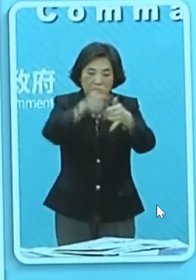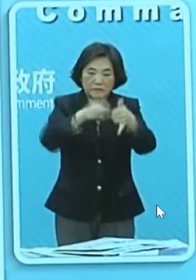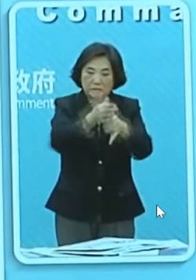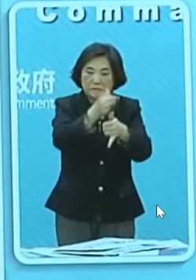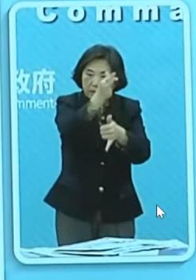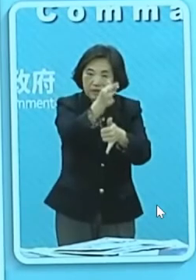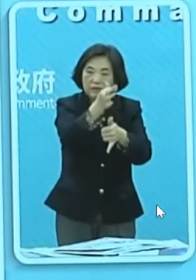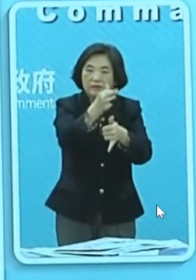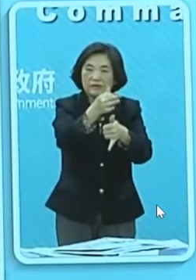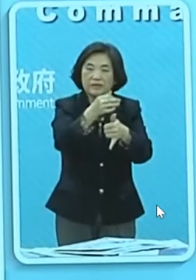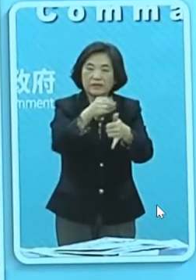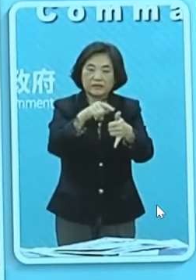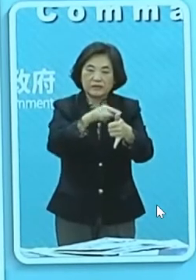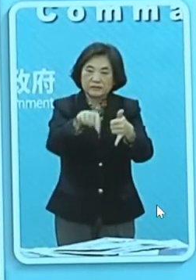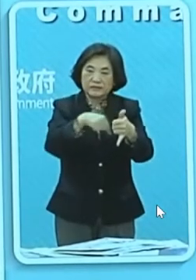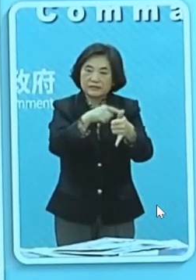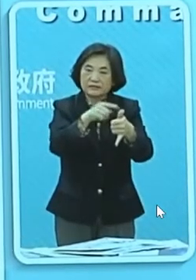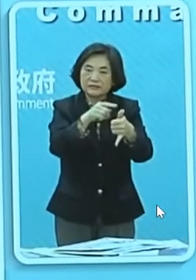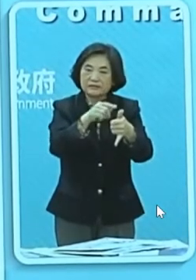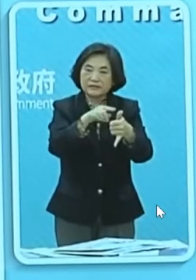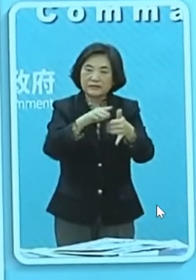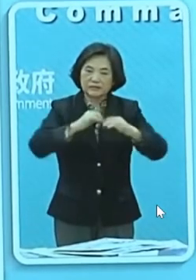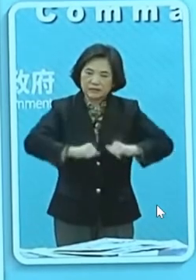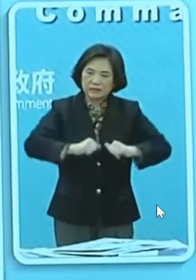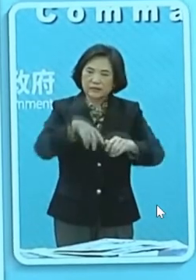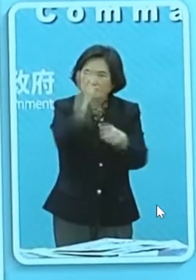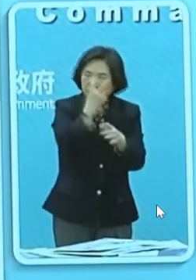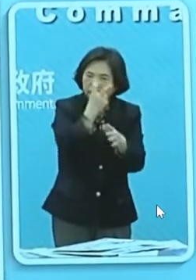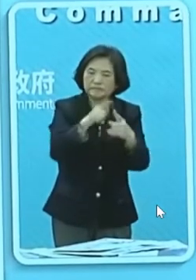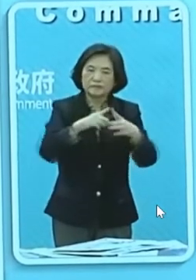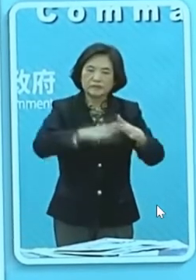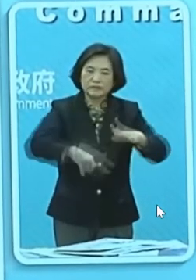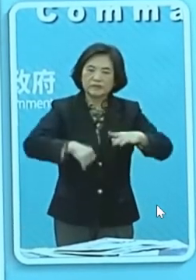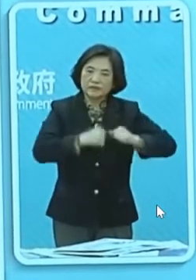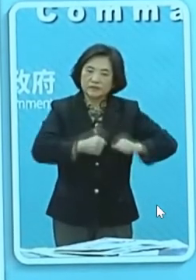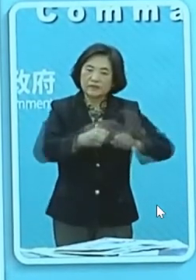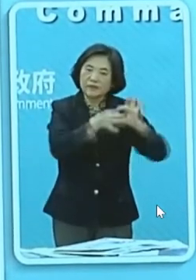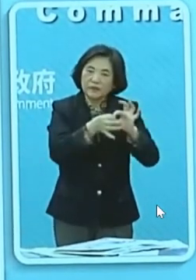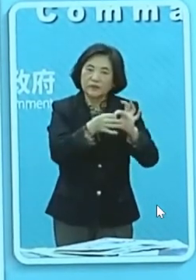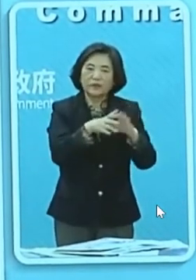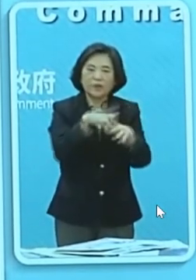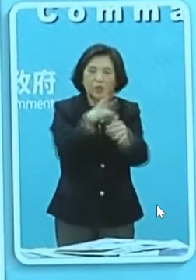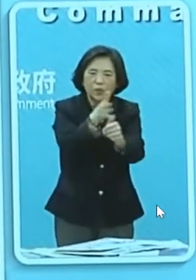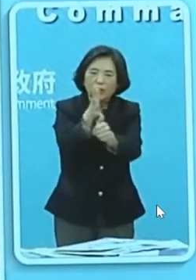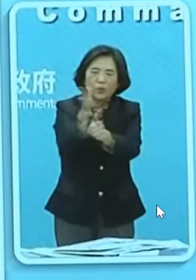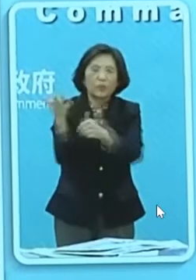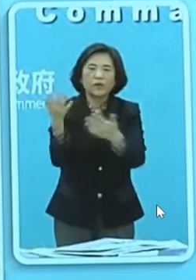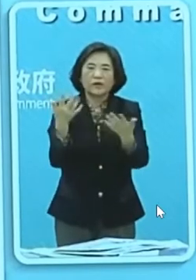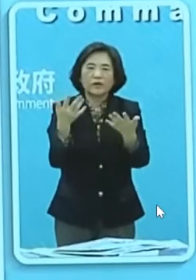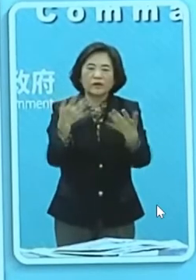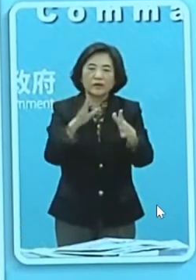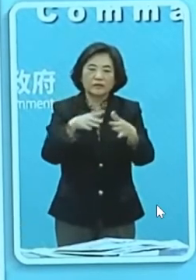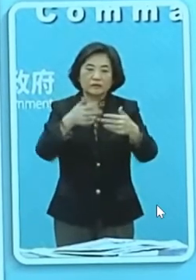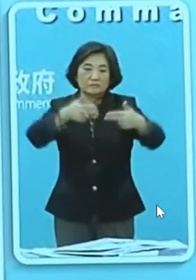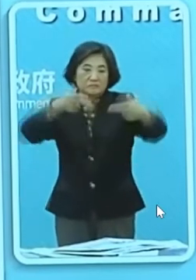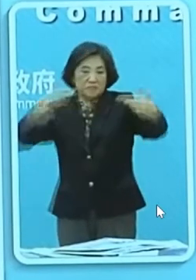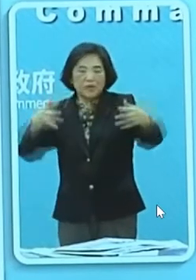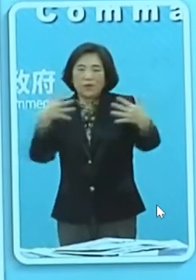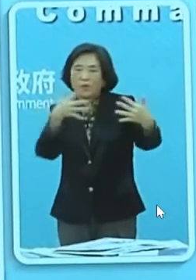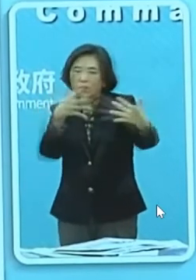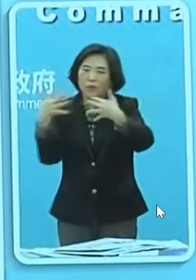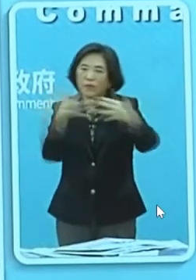后他有相关健康评估、健康关怀、健康咨询，还有远距医疗服务。然